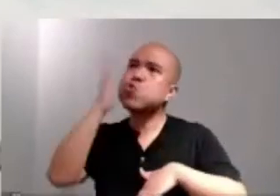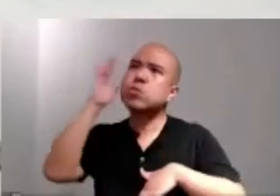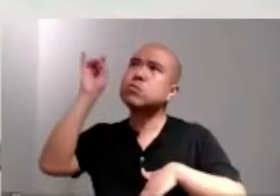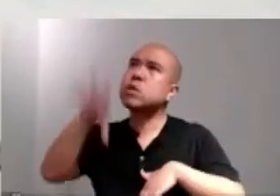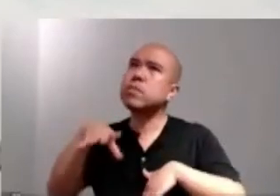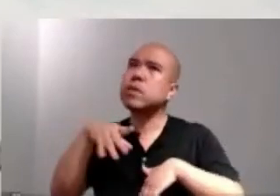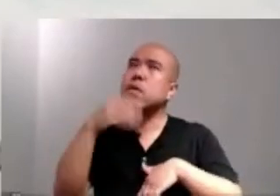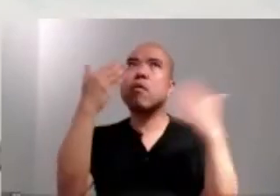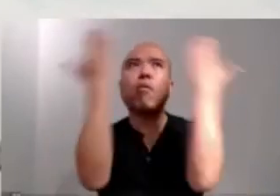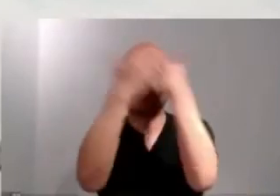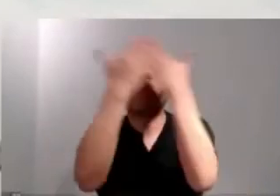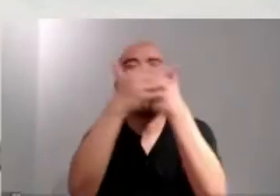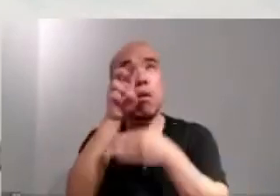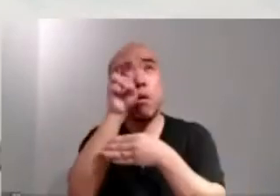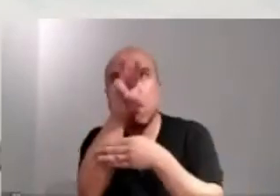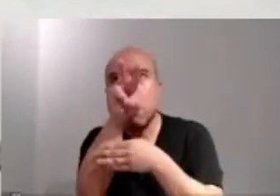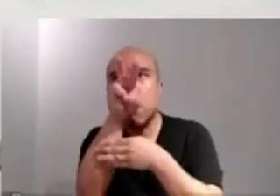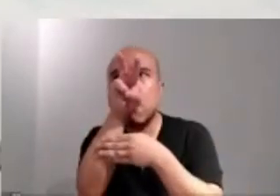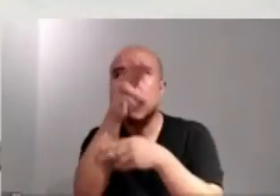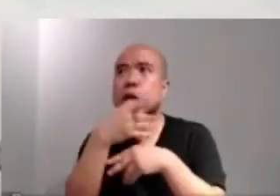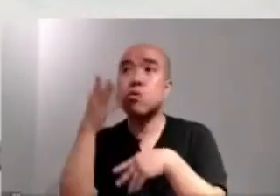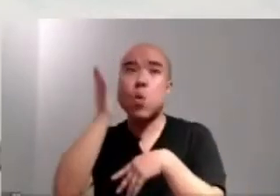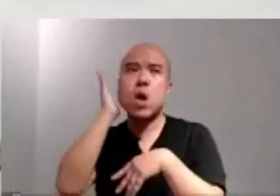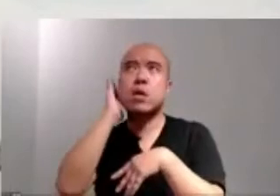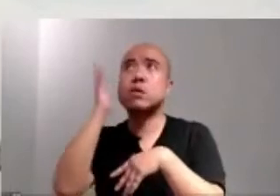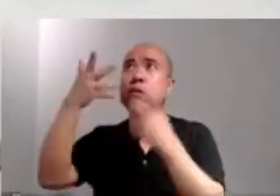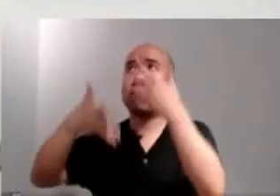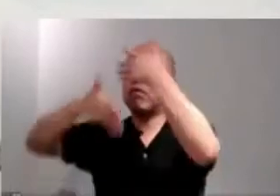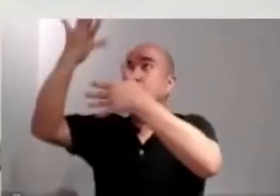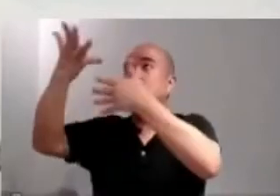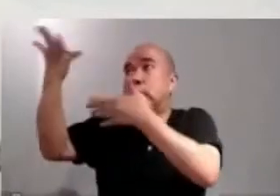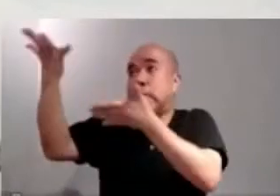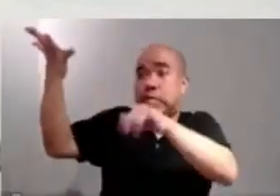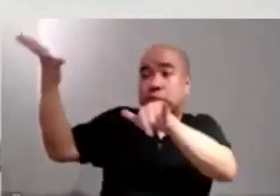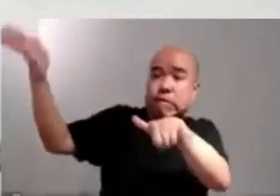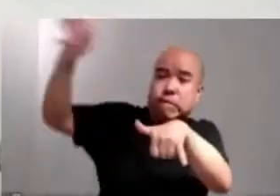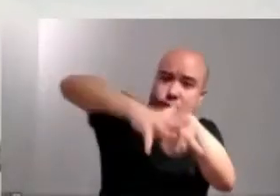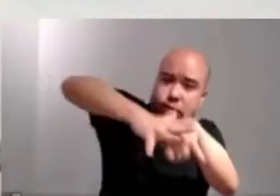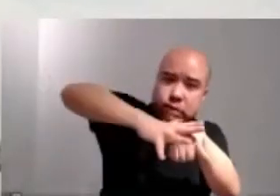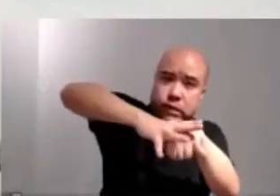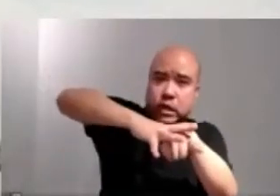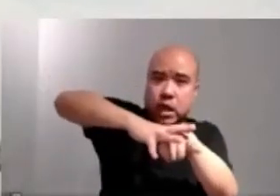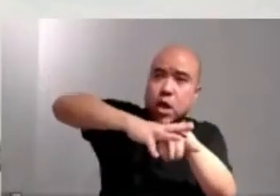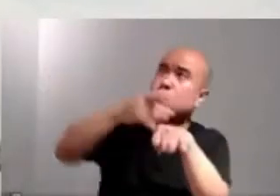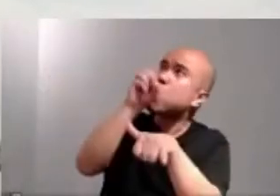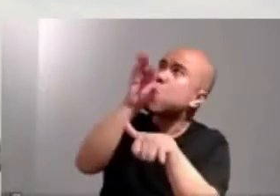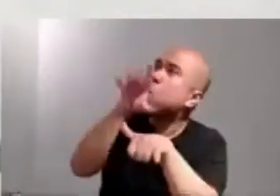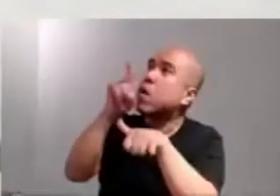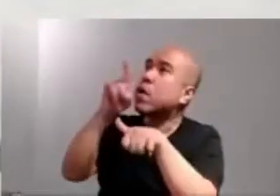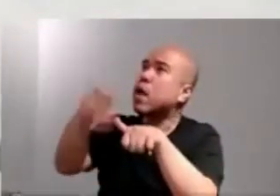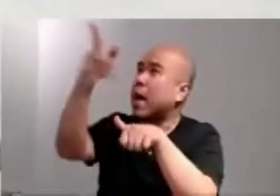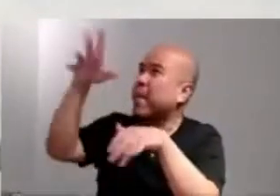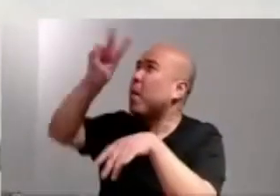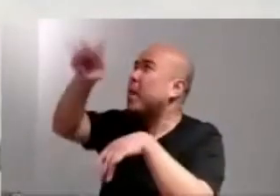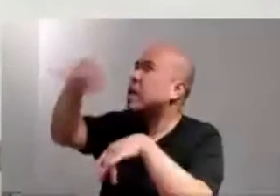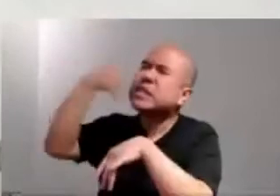機就睇到，一個男人被瓦礫擲住咗。咁佢咧就一路同啲工作人員講咧，可唔可以俾個電話我？我